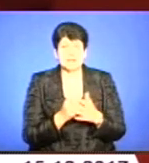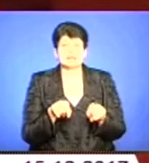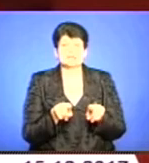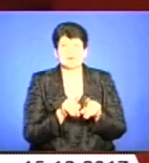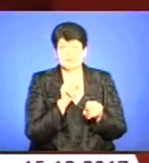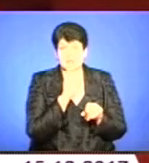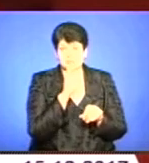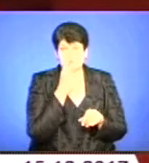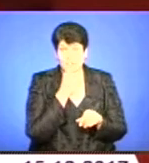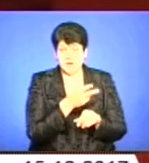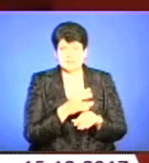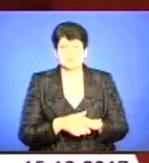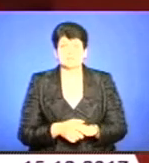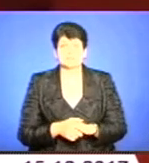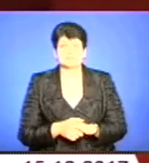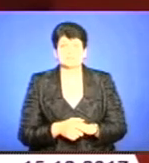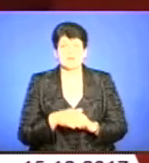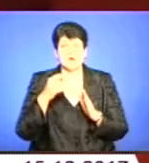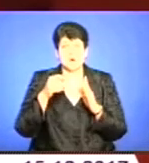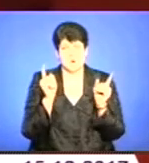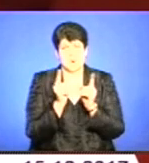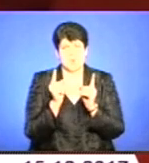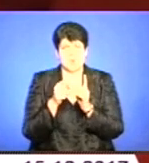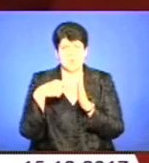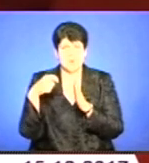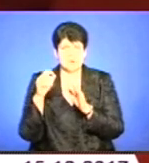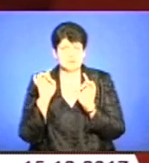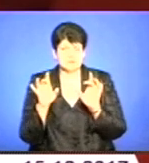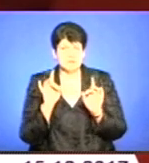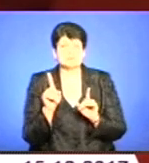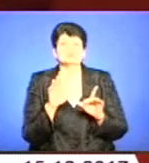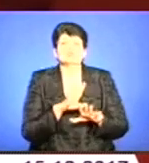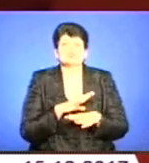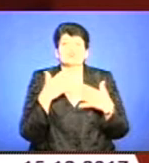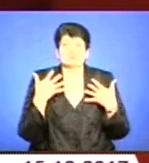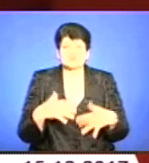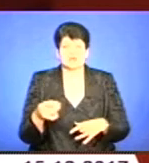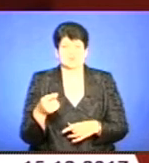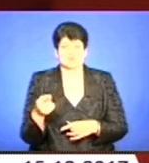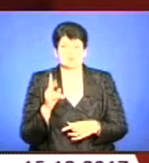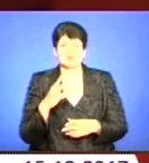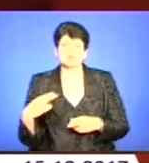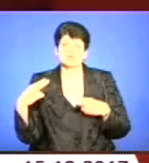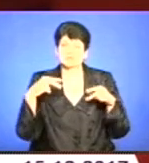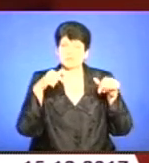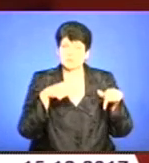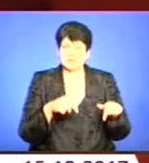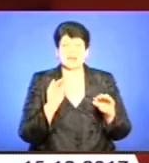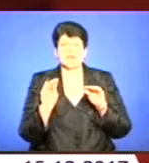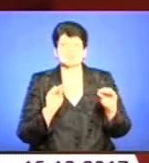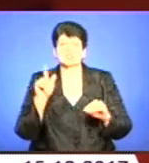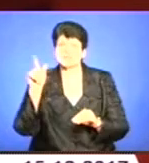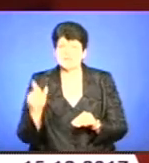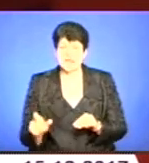показано, будуть ролики з того, що в нас уже відбулося в Тернополі. От, хто до нас завітав, які режисери,